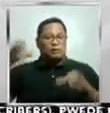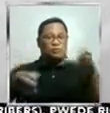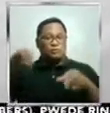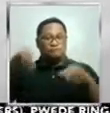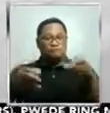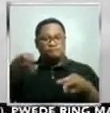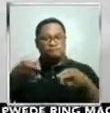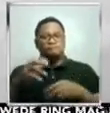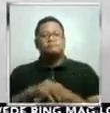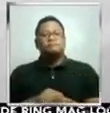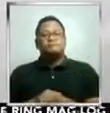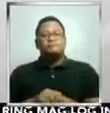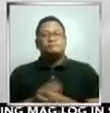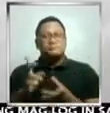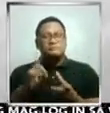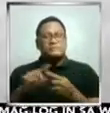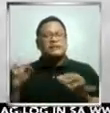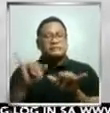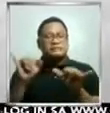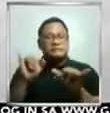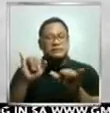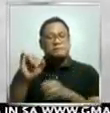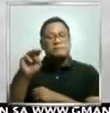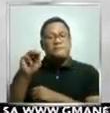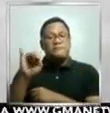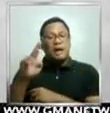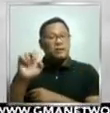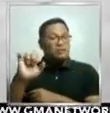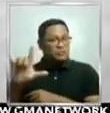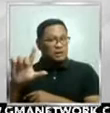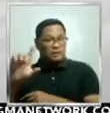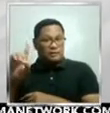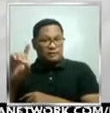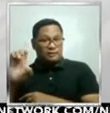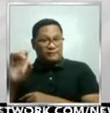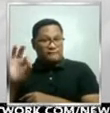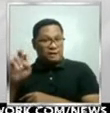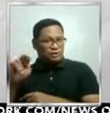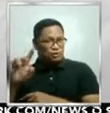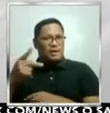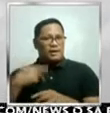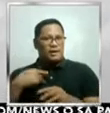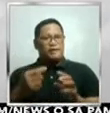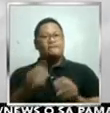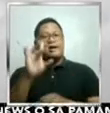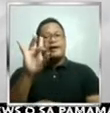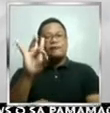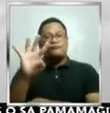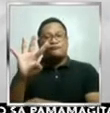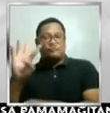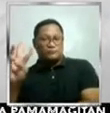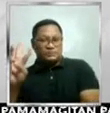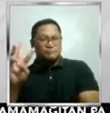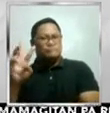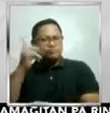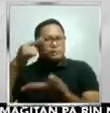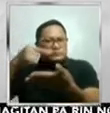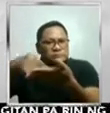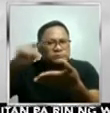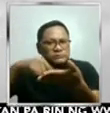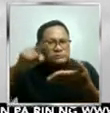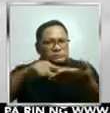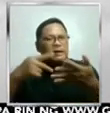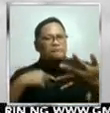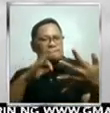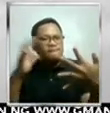naman ni anak kalusugan Representative Michael Defensor ang House Resolution 846 para sa investigasyon at pagsasampa ng